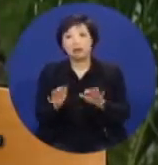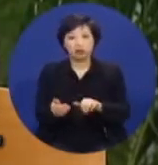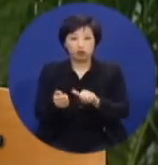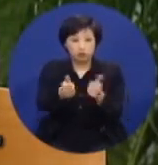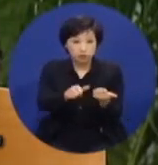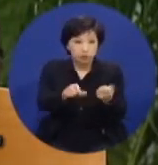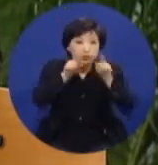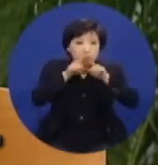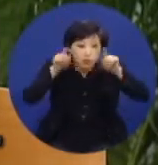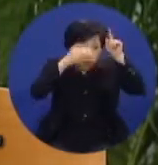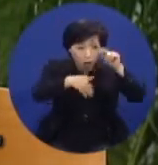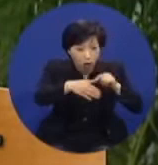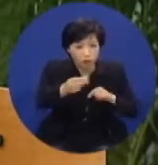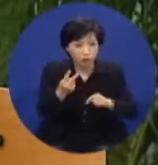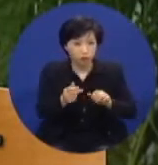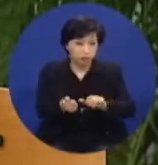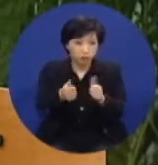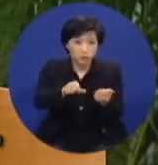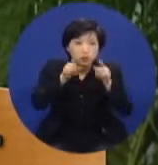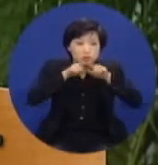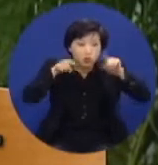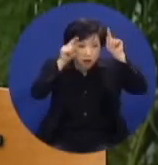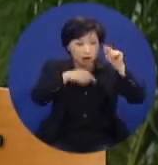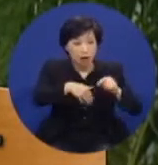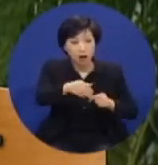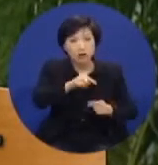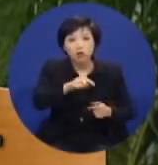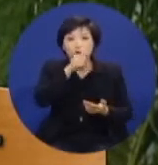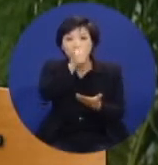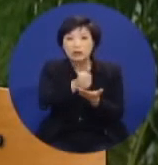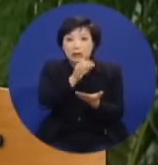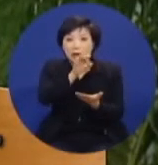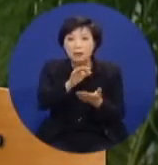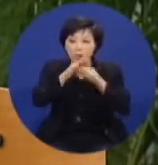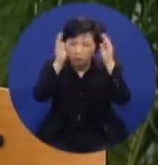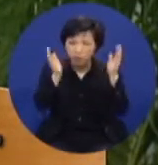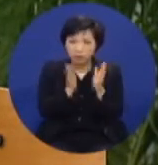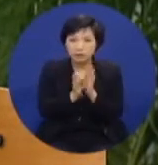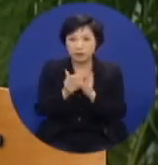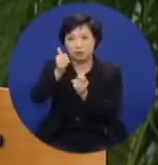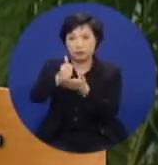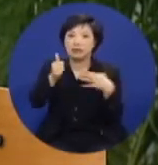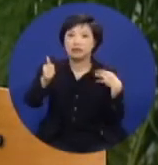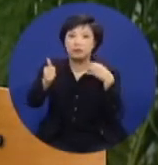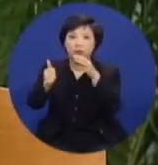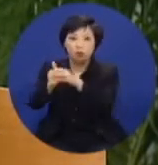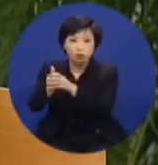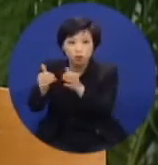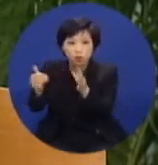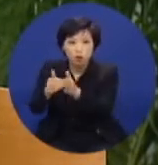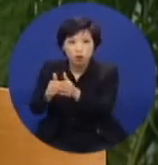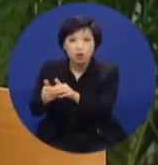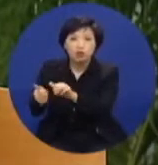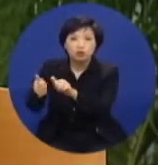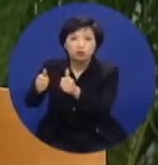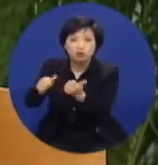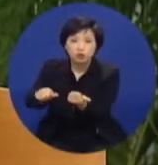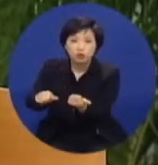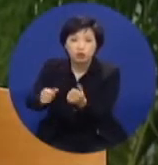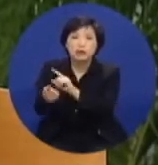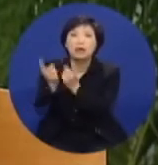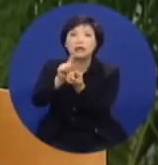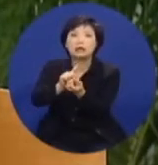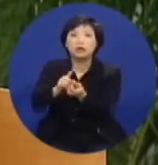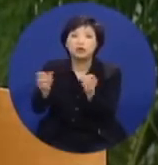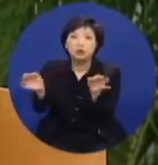금 은 지옥 죽음은 기업가는 k 값을 짊어지고 죽어 주어 대속물로